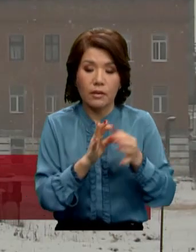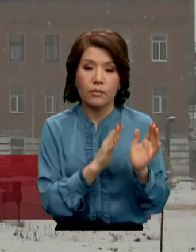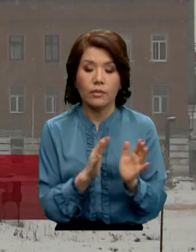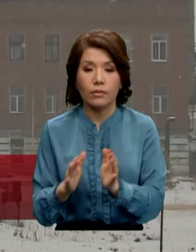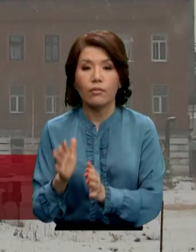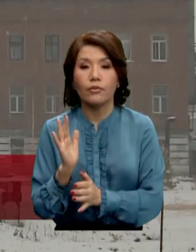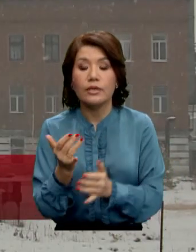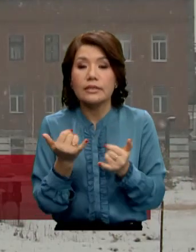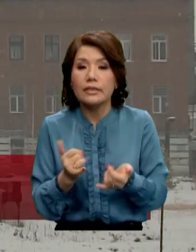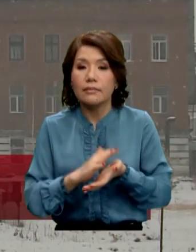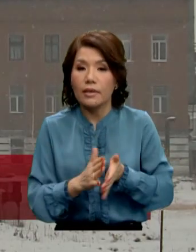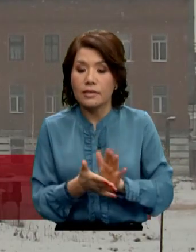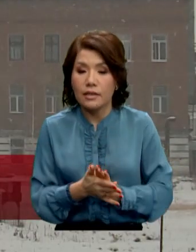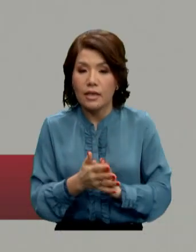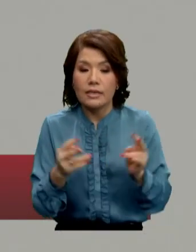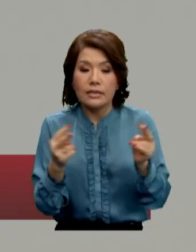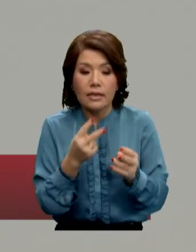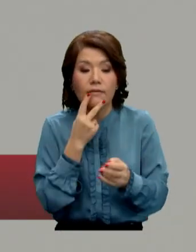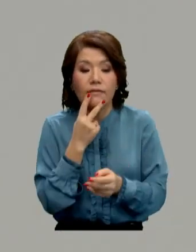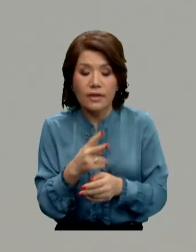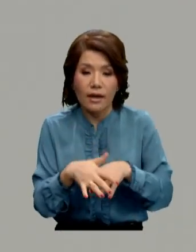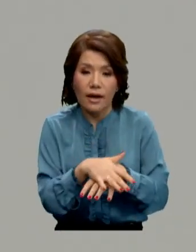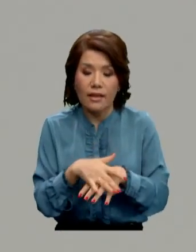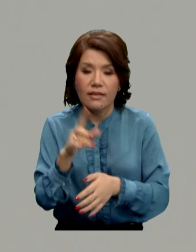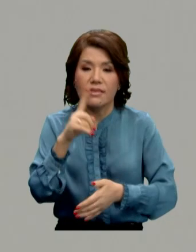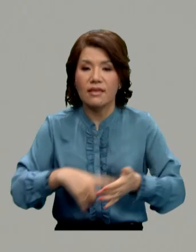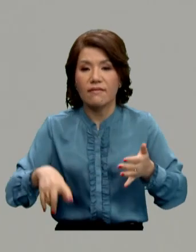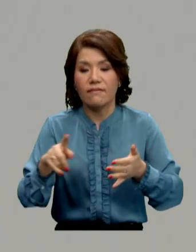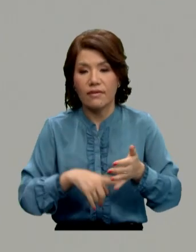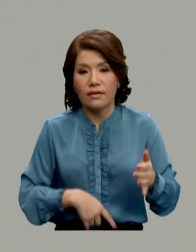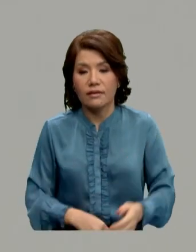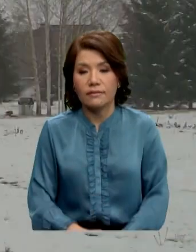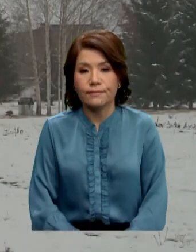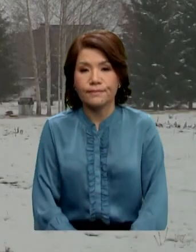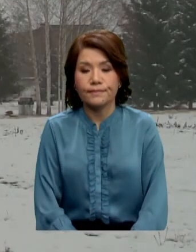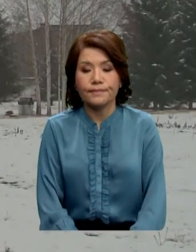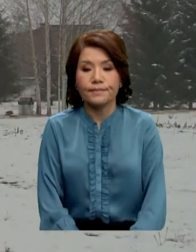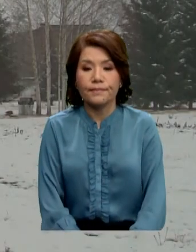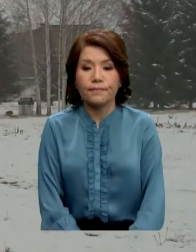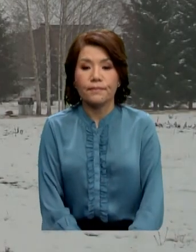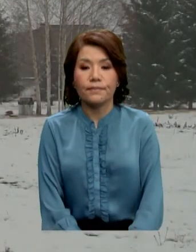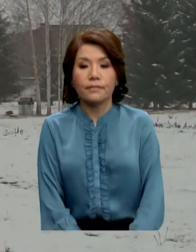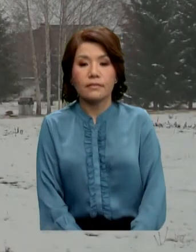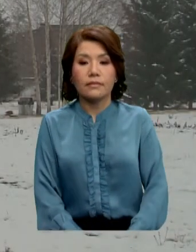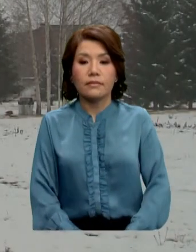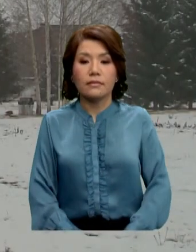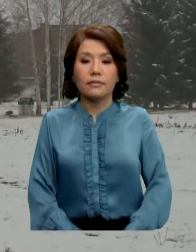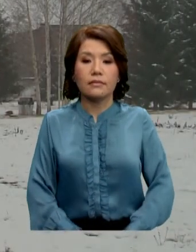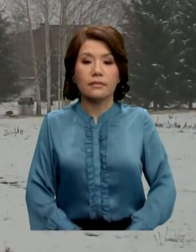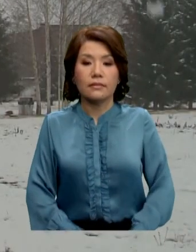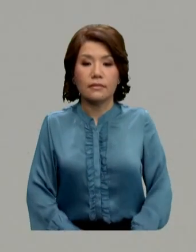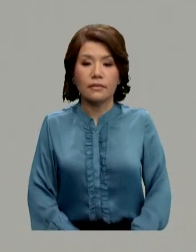Бірақ оған дәл қазіргі жағдайға куә болып отырған халық сенбейді. Шығыс Қазақстаннан Жан Болат Санияз, Атамекен бизнес арнасы.